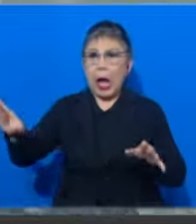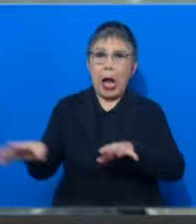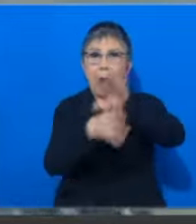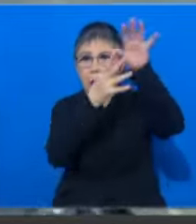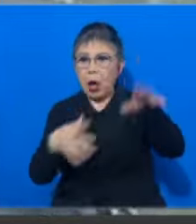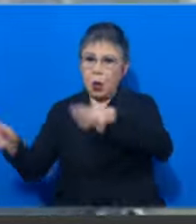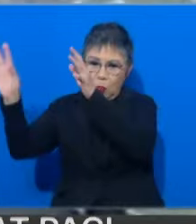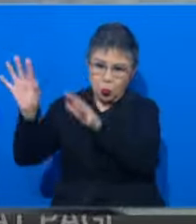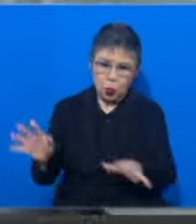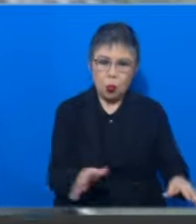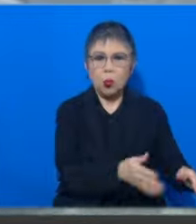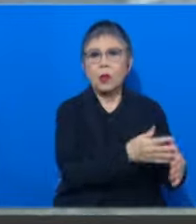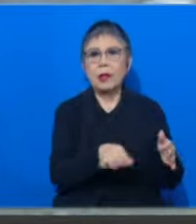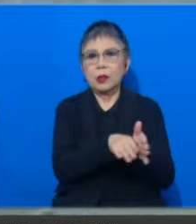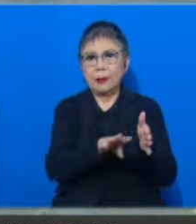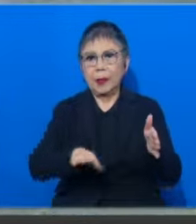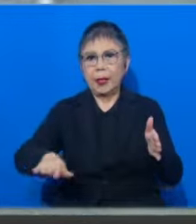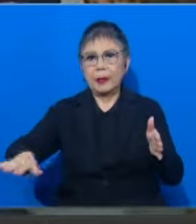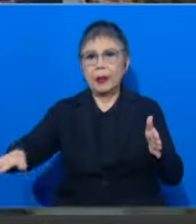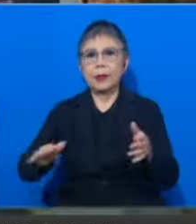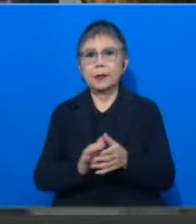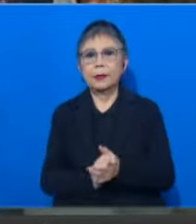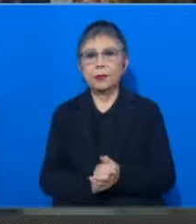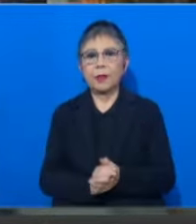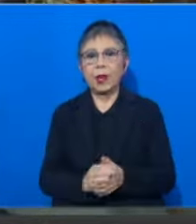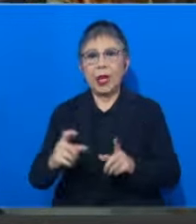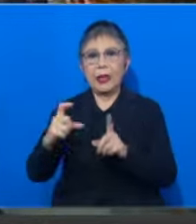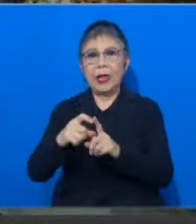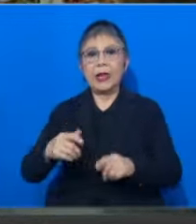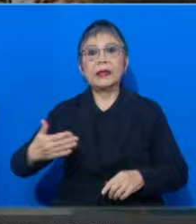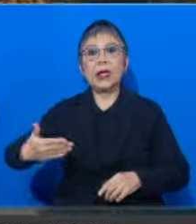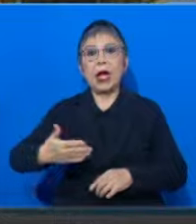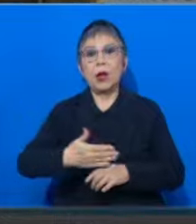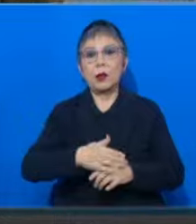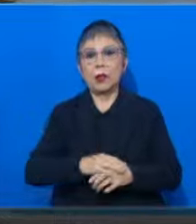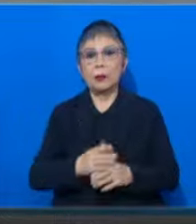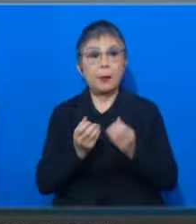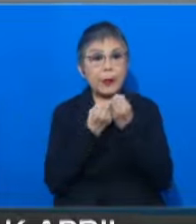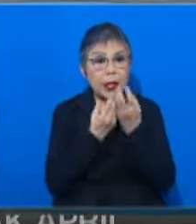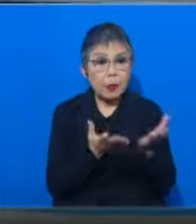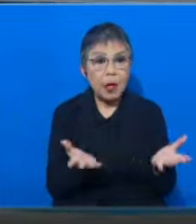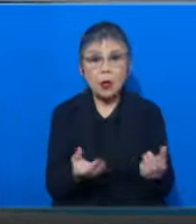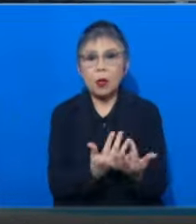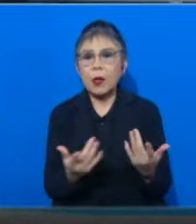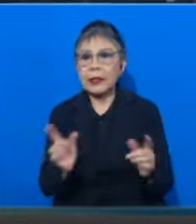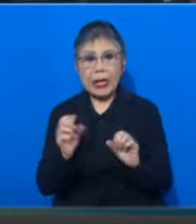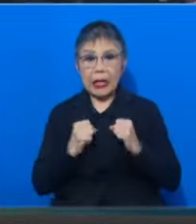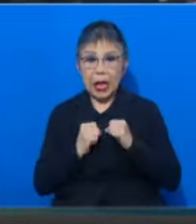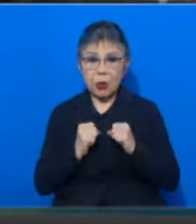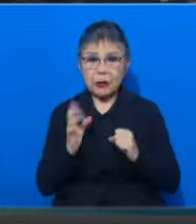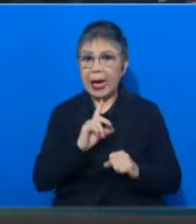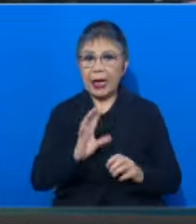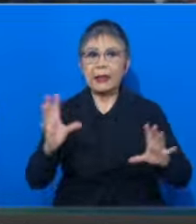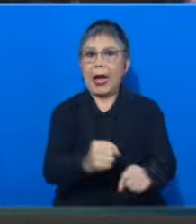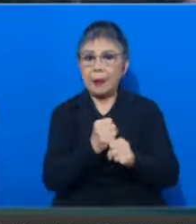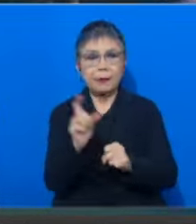air laut pasang. Sementara itu, Dinas Kelautan dan Perikanan mengimbau agar masyarakat tidak takut dan juga tidak